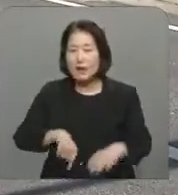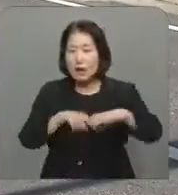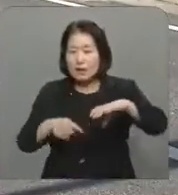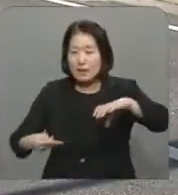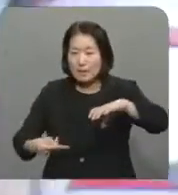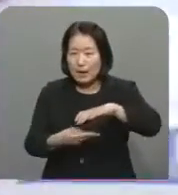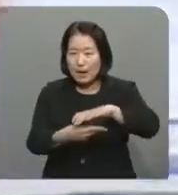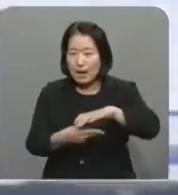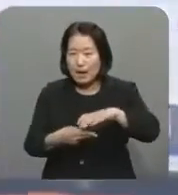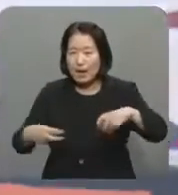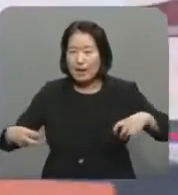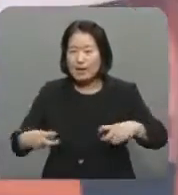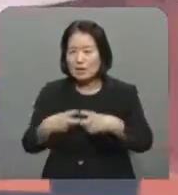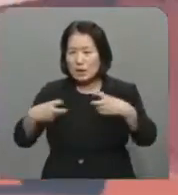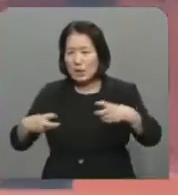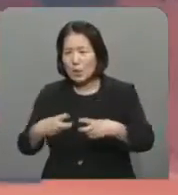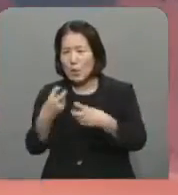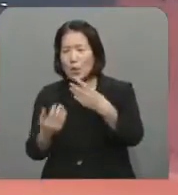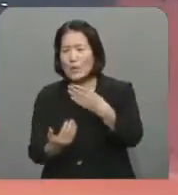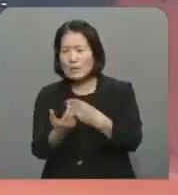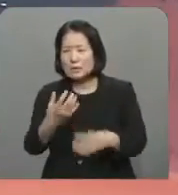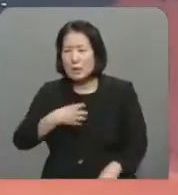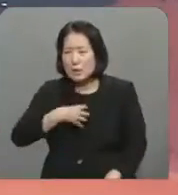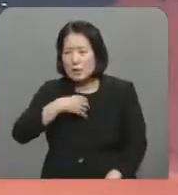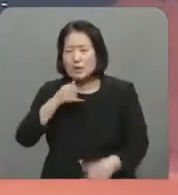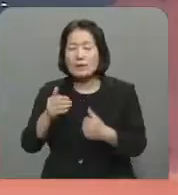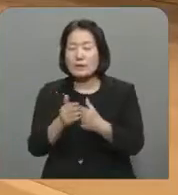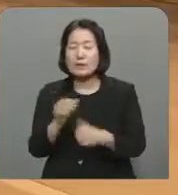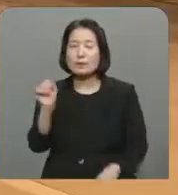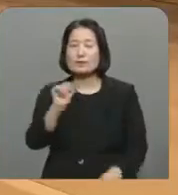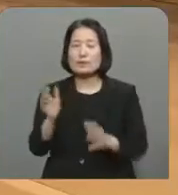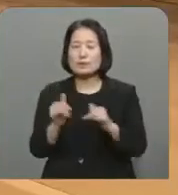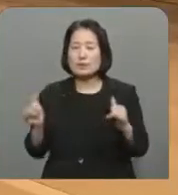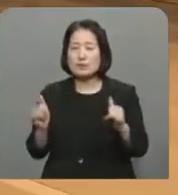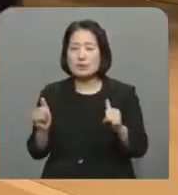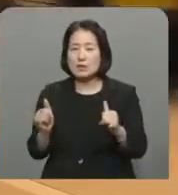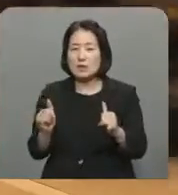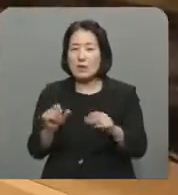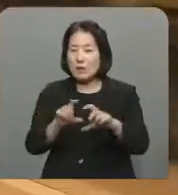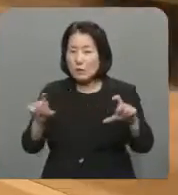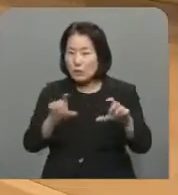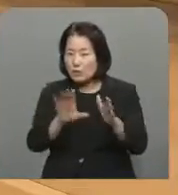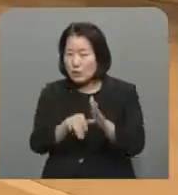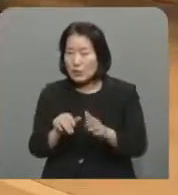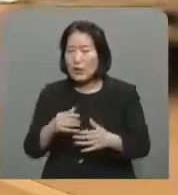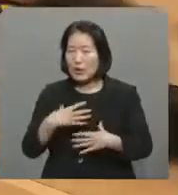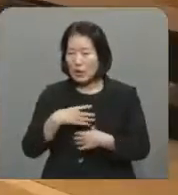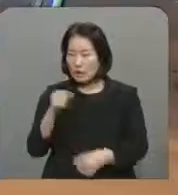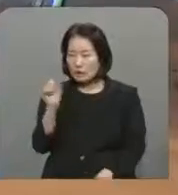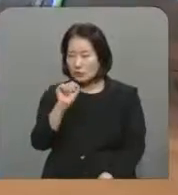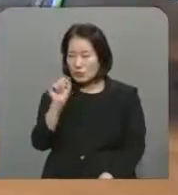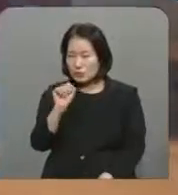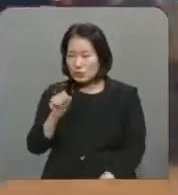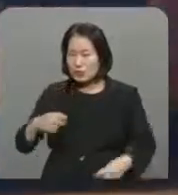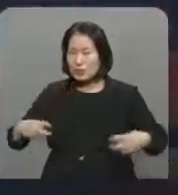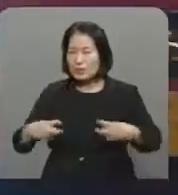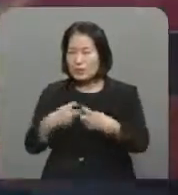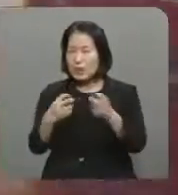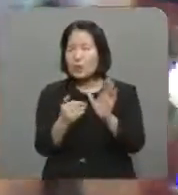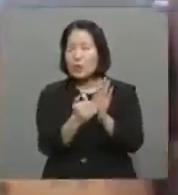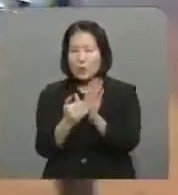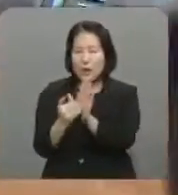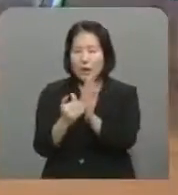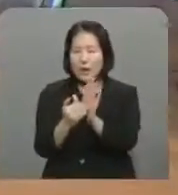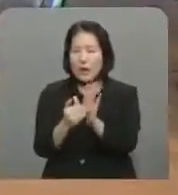사고는 언제 어디서나 발생할 수 있기 때문에 운전자들이 평상시 안전 운전을 통해 사고를 예방하는 것이 최선 이라고